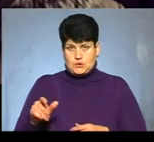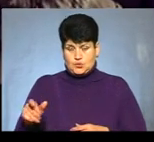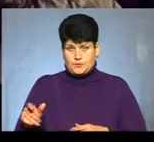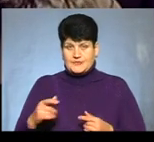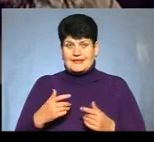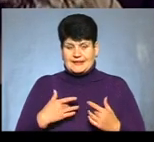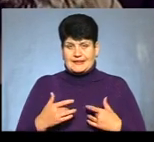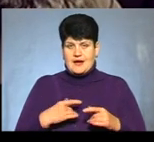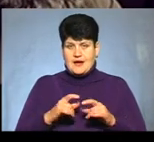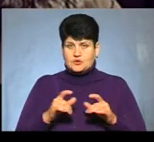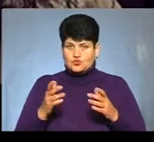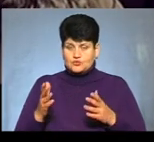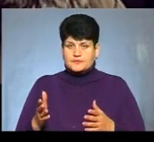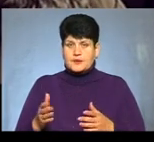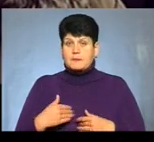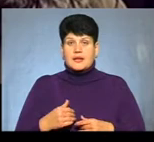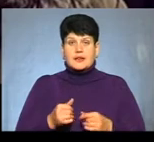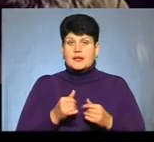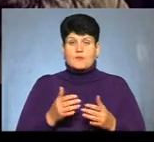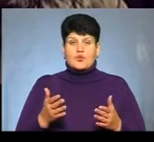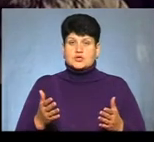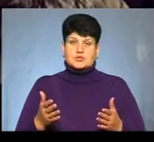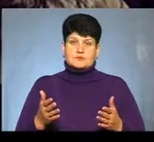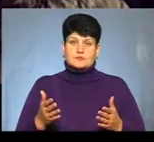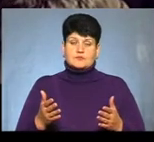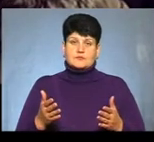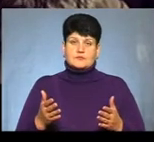працівників театру. По-друге,